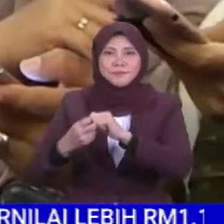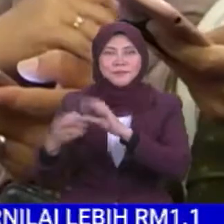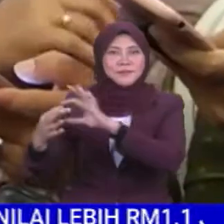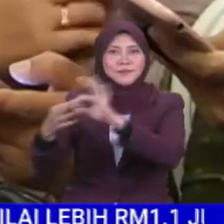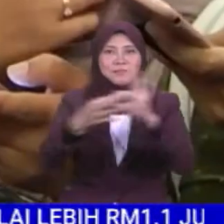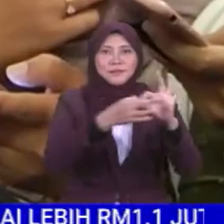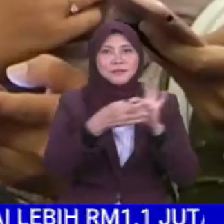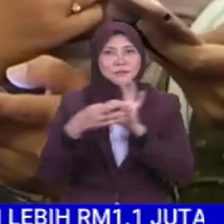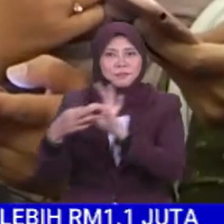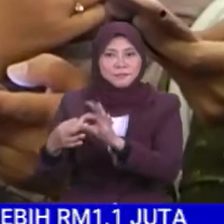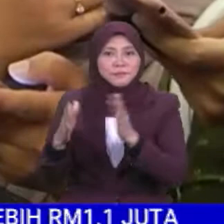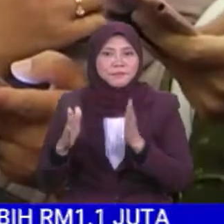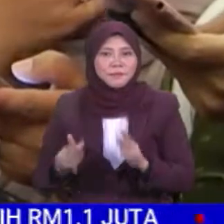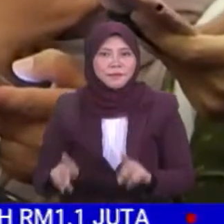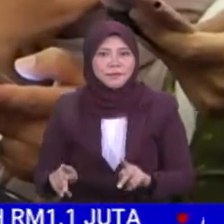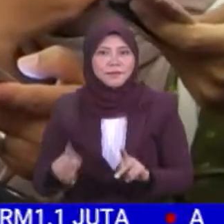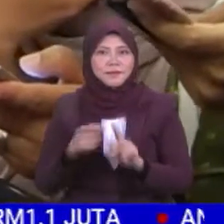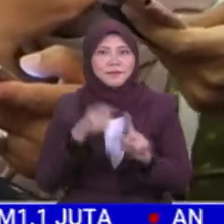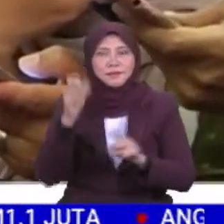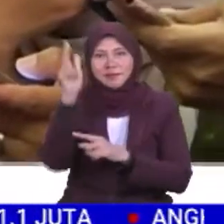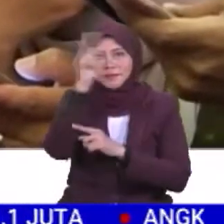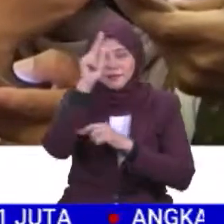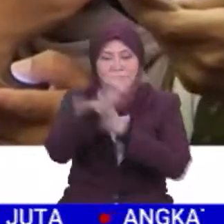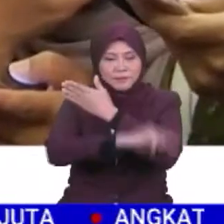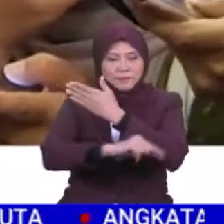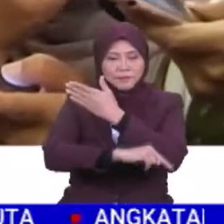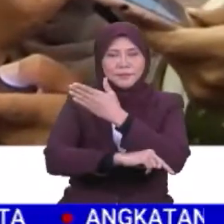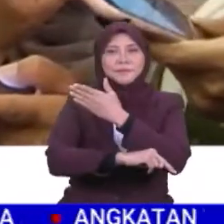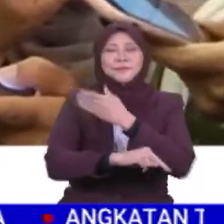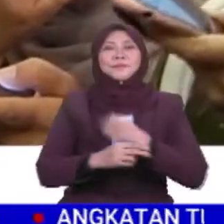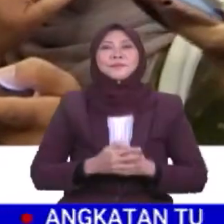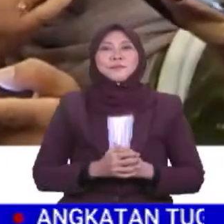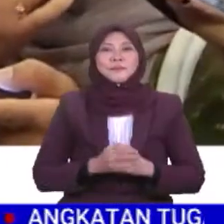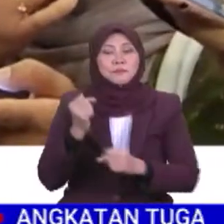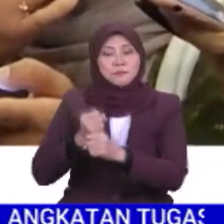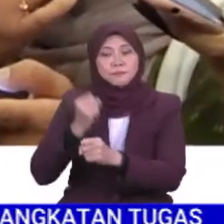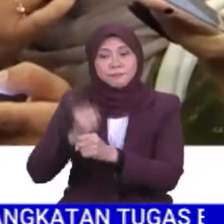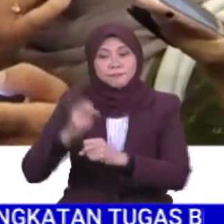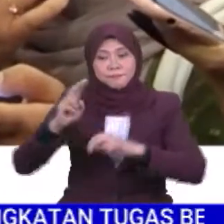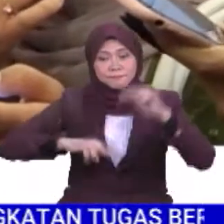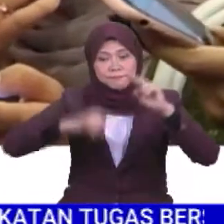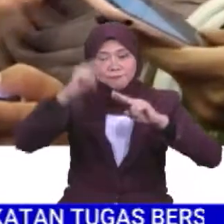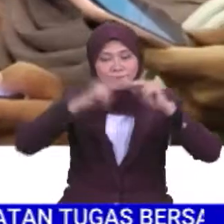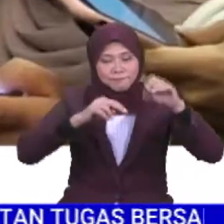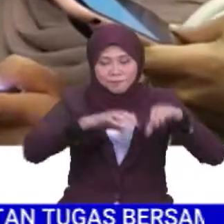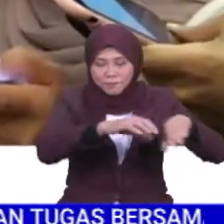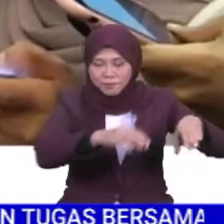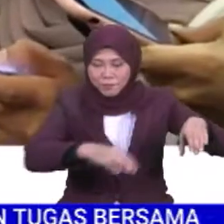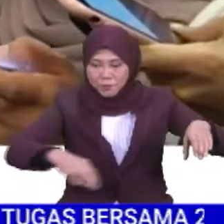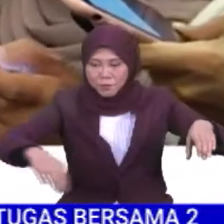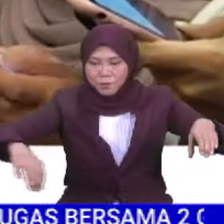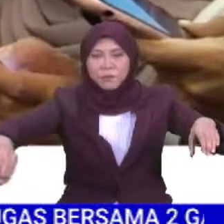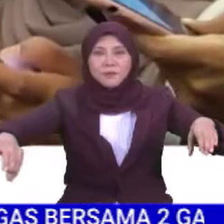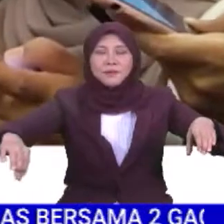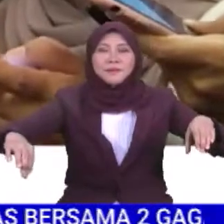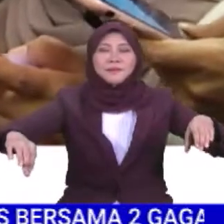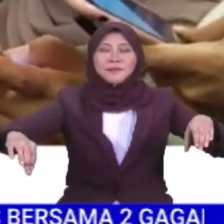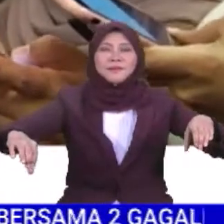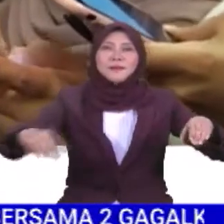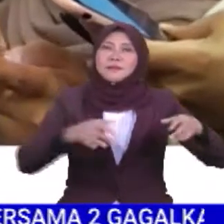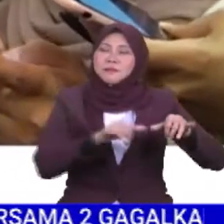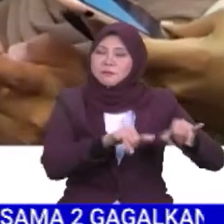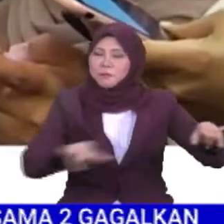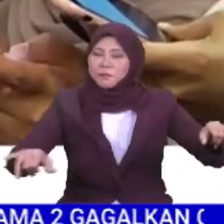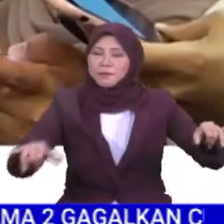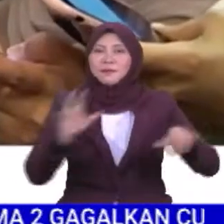yang baik daripada semua pihak susnya di pada Kerajaan negeri yang terlibat ke Jepang binaan trowong utama yang terutamanya sepanjang